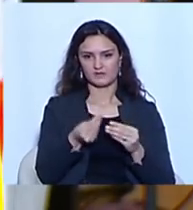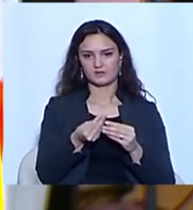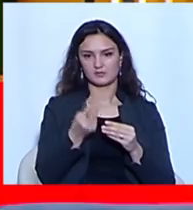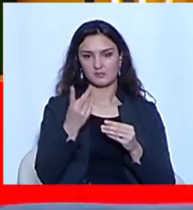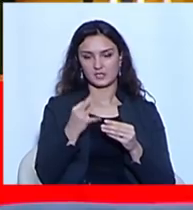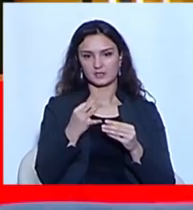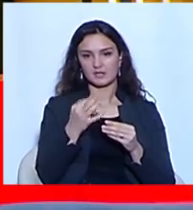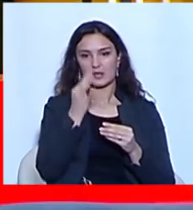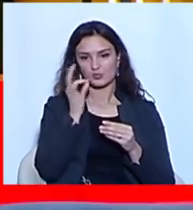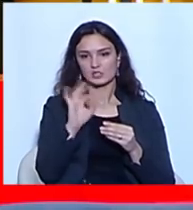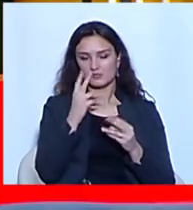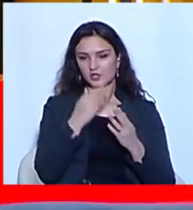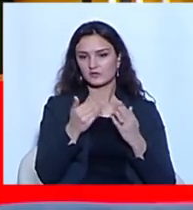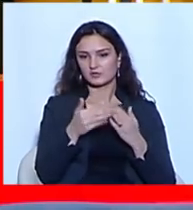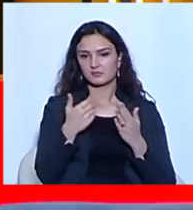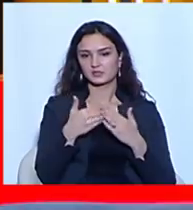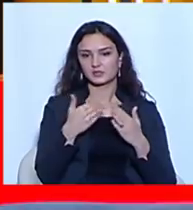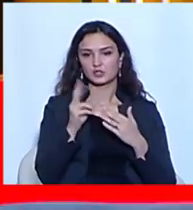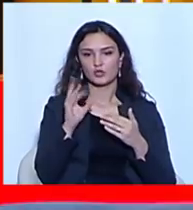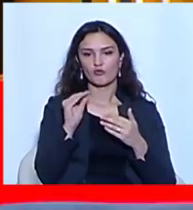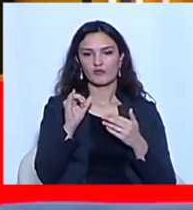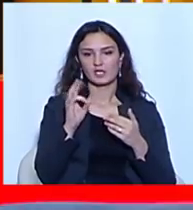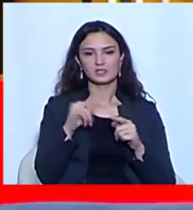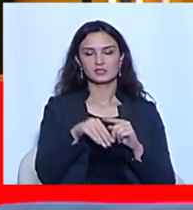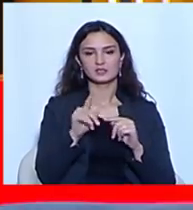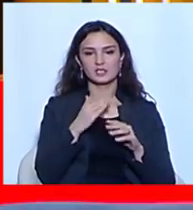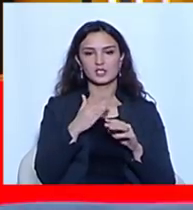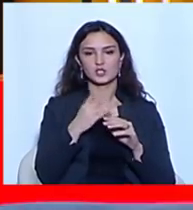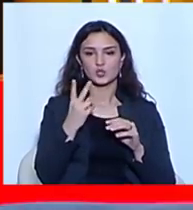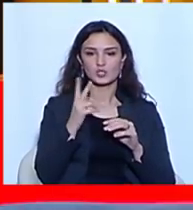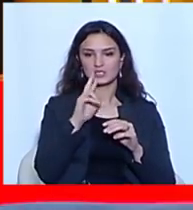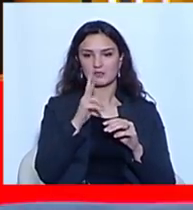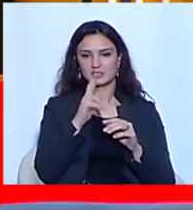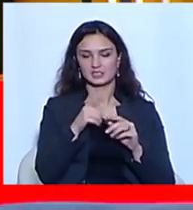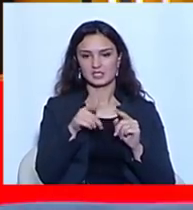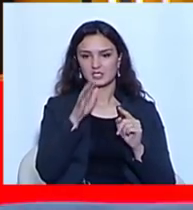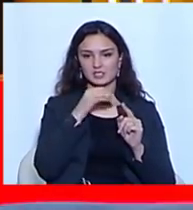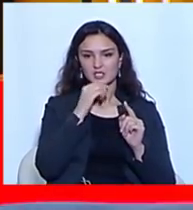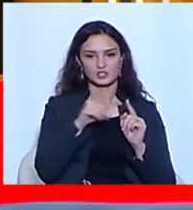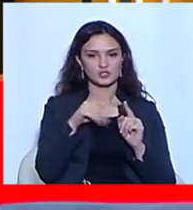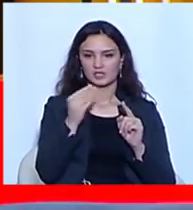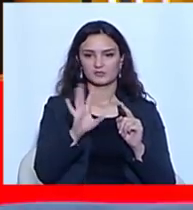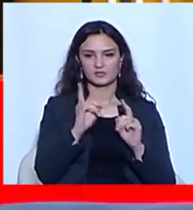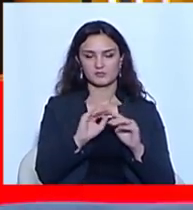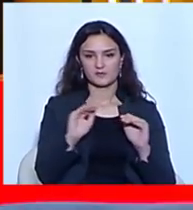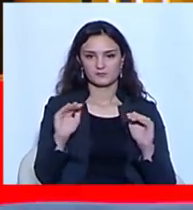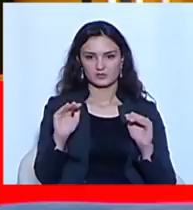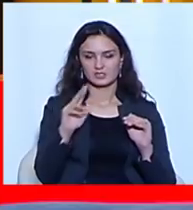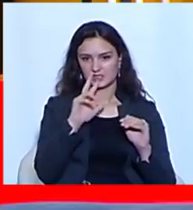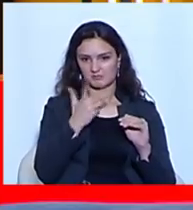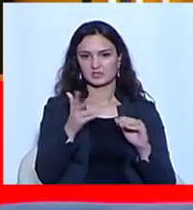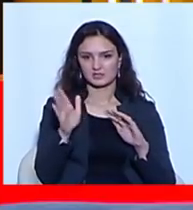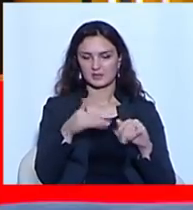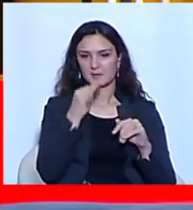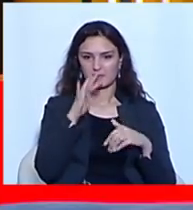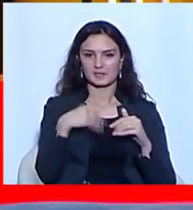თუმცა გამოცდილება აჩვენებს, მაგალითად კოფეინ შემცველი პროდუქტები უმჯობესია 2-3 წლის ასაკში არ მივცეთ ბავშვებს. გადავლახოთ 3-წლიანი